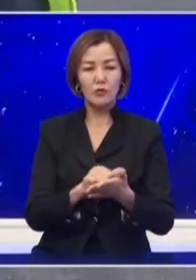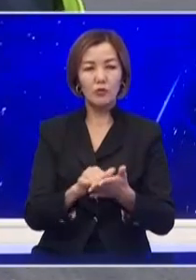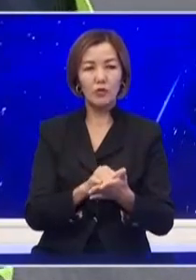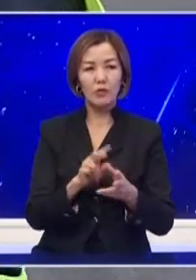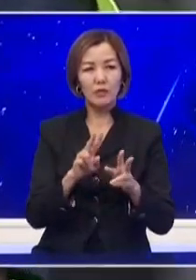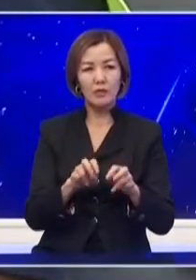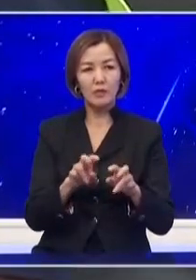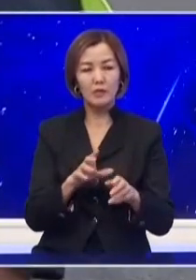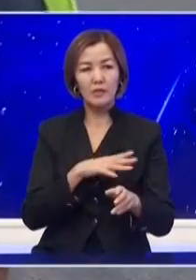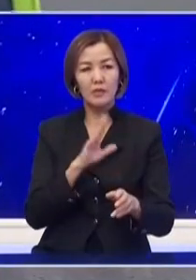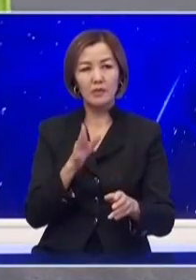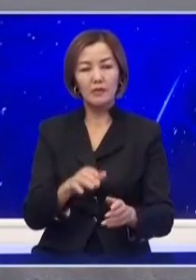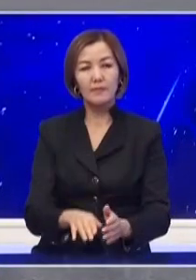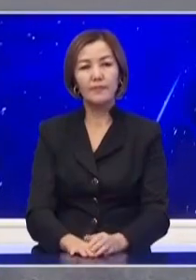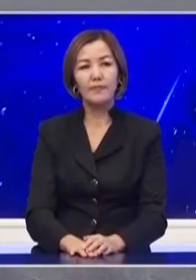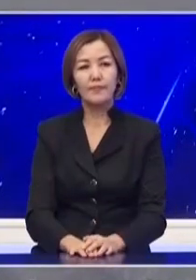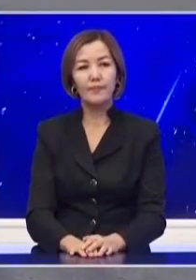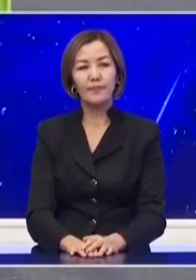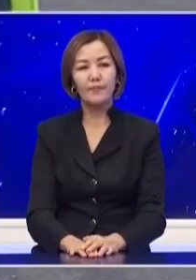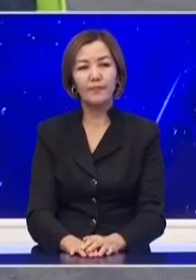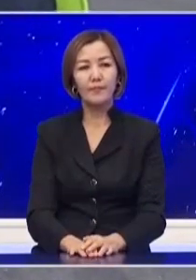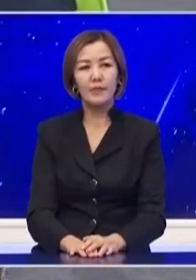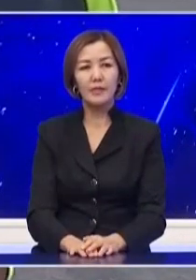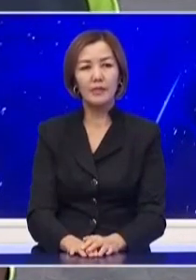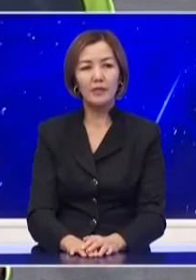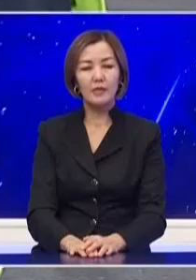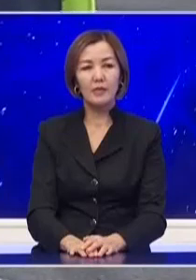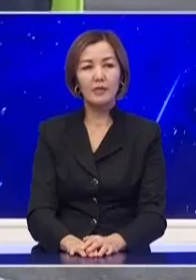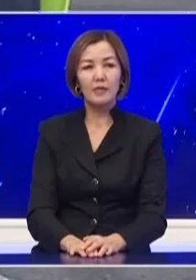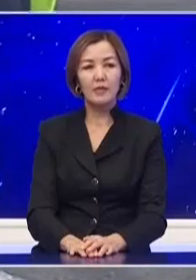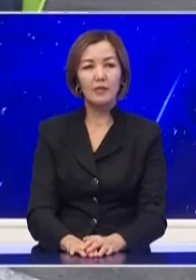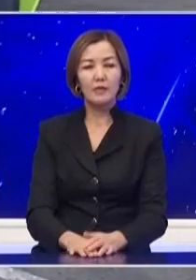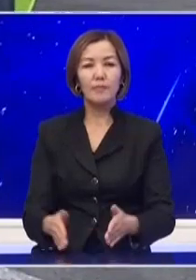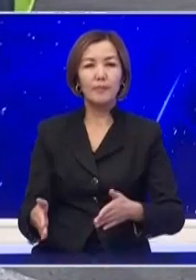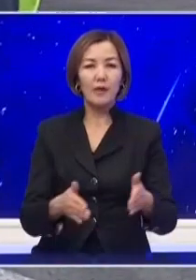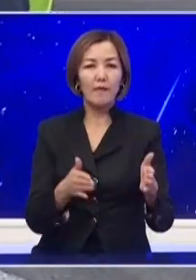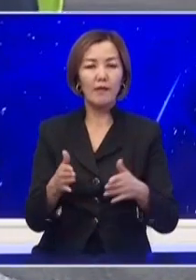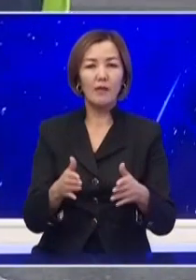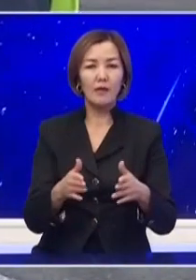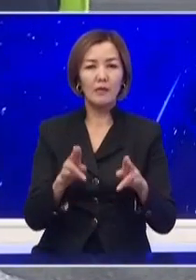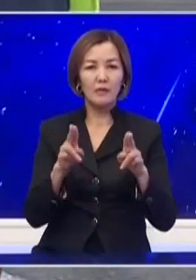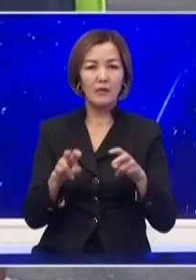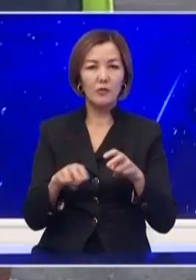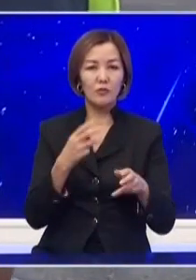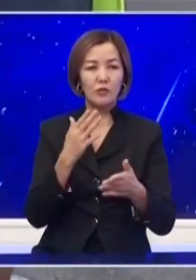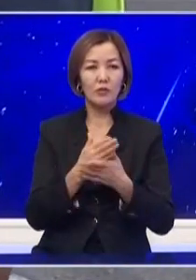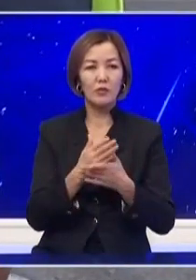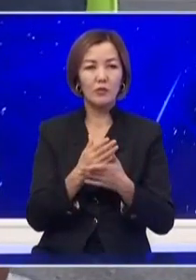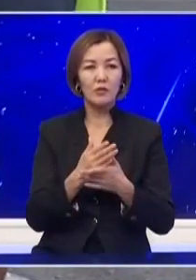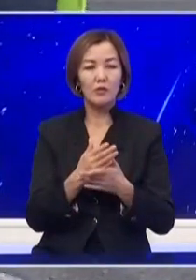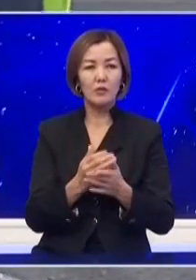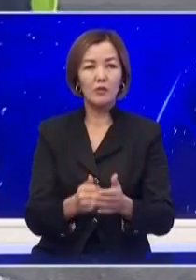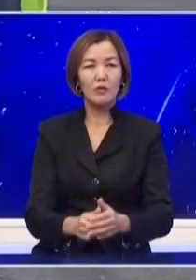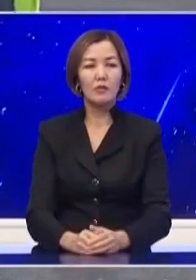Darkan Mırza kaç yaşa olacak? Alt kuran aslında. Meyde de kavapsız, yol kavapsızlığın buz parçası var. Ve can tümün tüketken